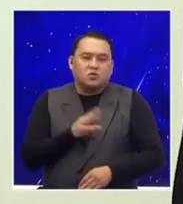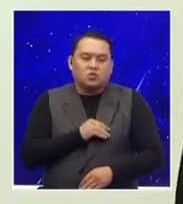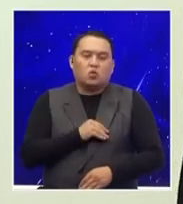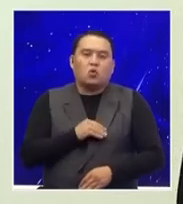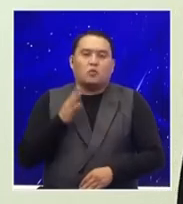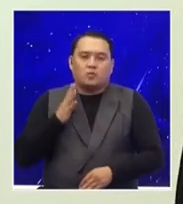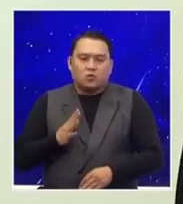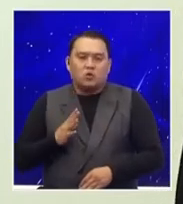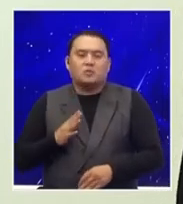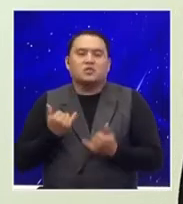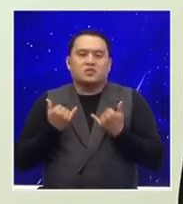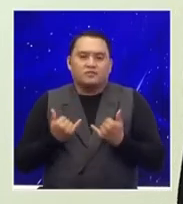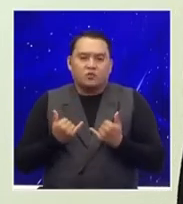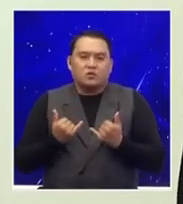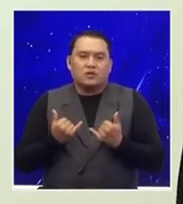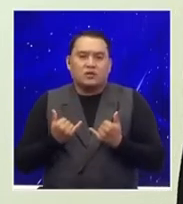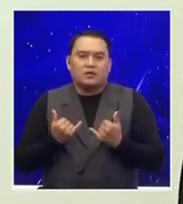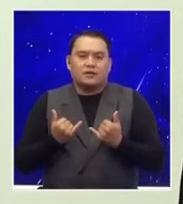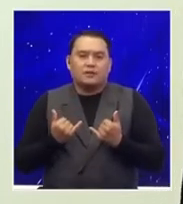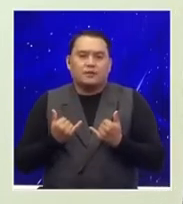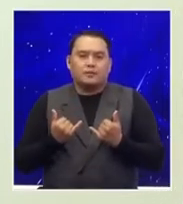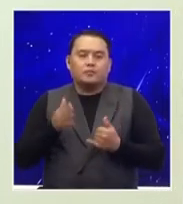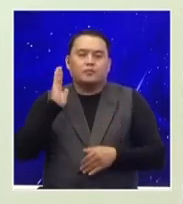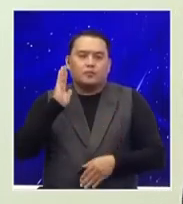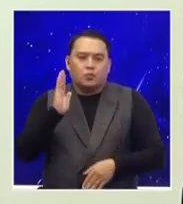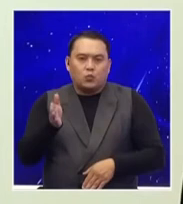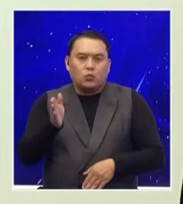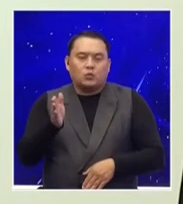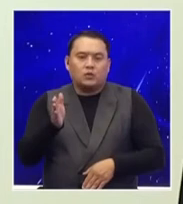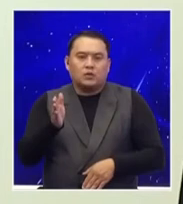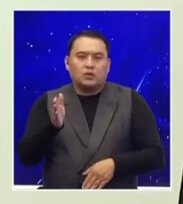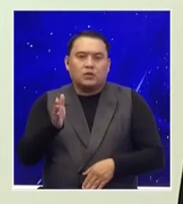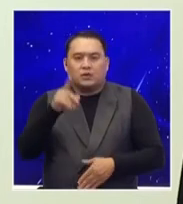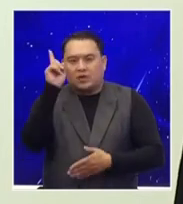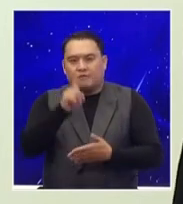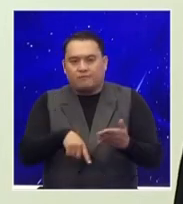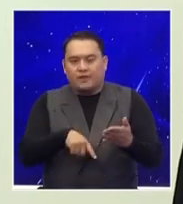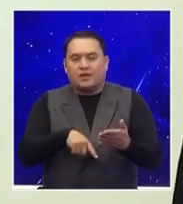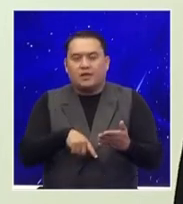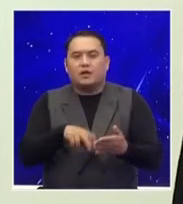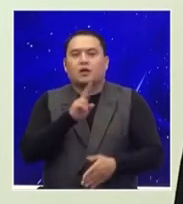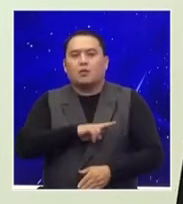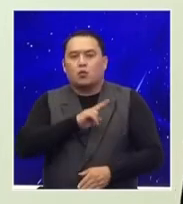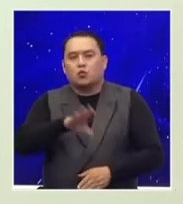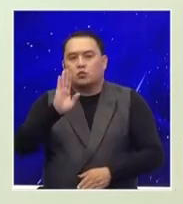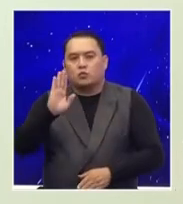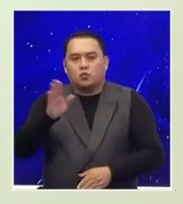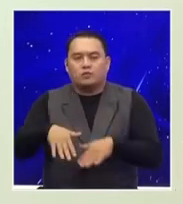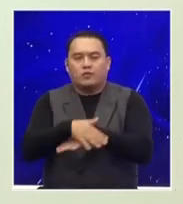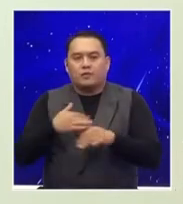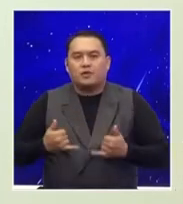преодолели. Думаю, что и впредь будем оправдывать доверие, будем работать на благо